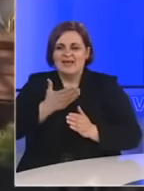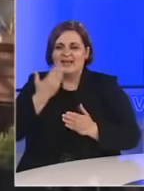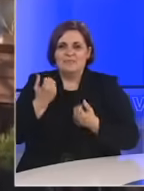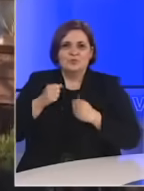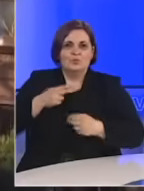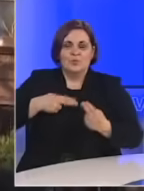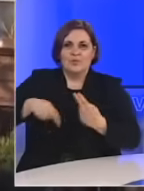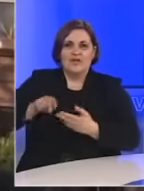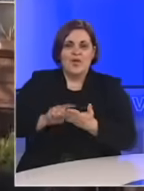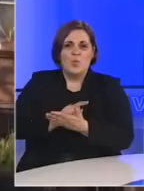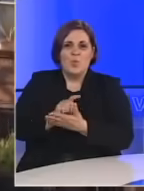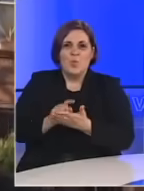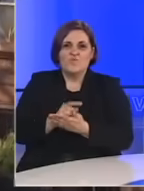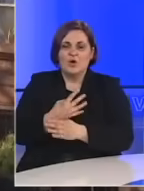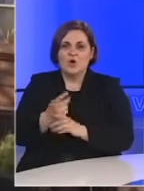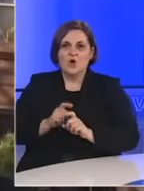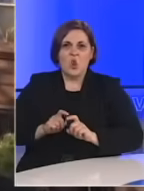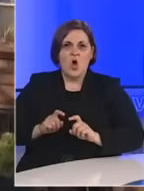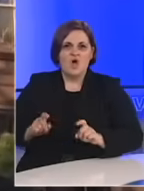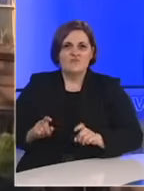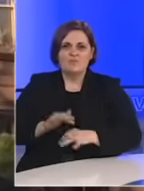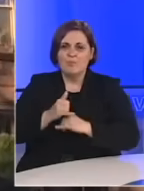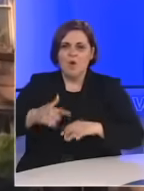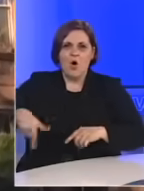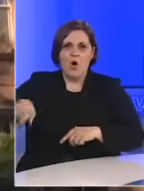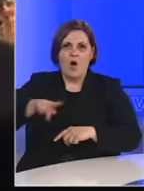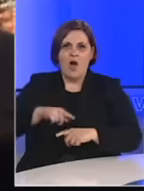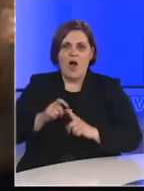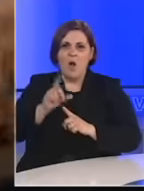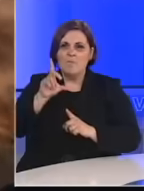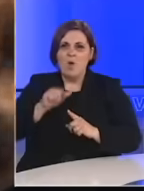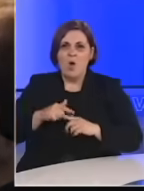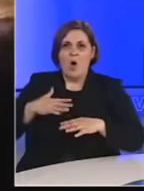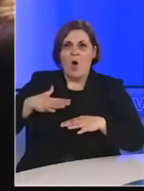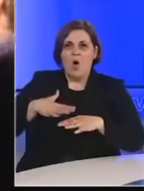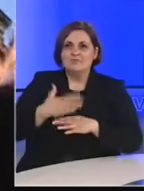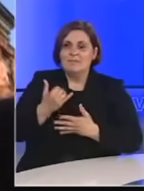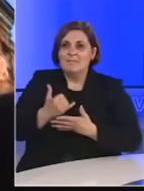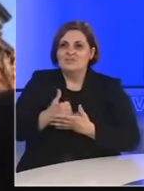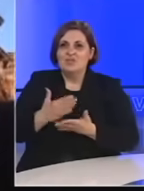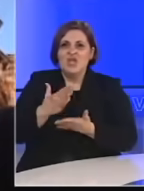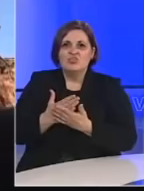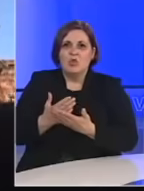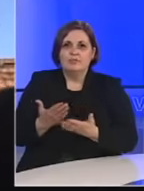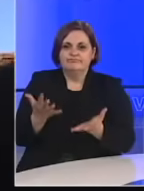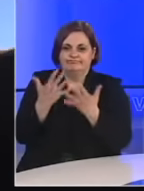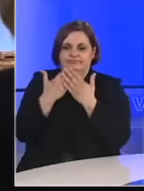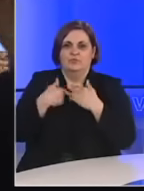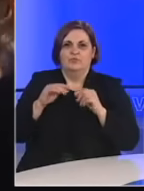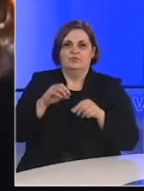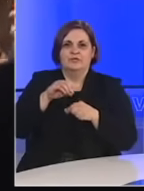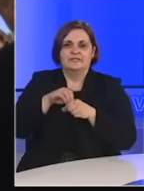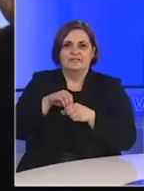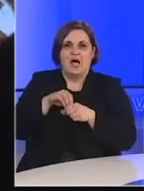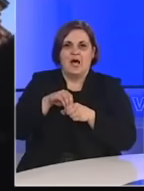slobode kretanja u vrijeme kada COVID-19 hara gradom, Paul Stein se osjećao beskorisnim dok je bio zatvoren u svom stanu u